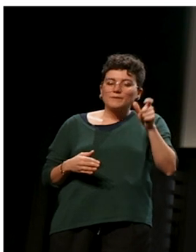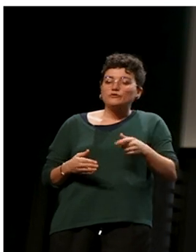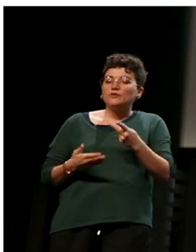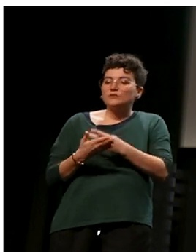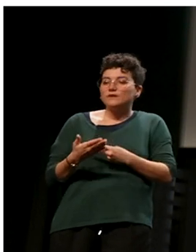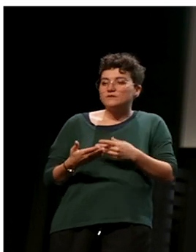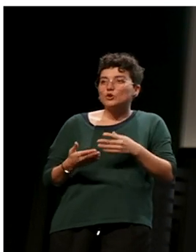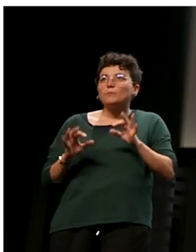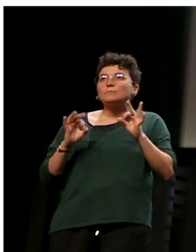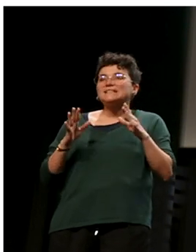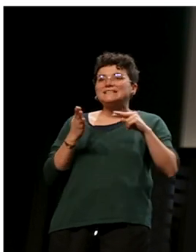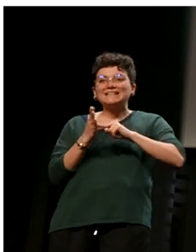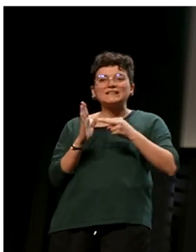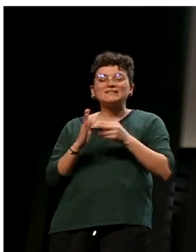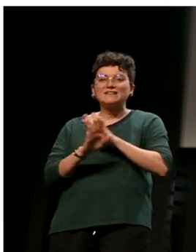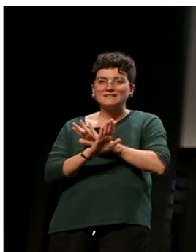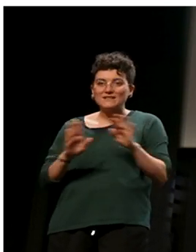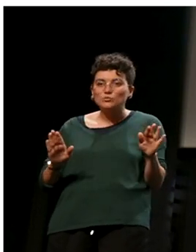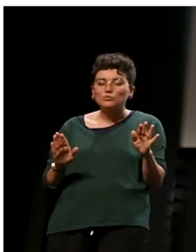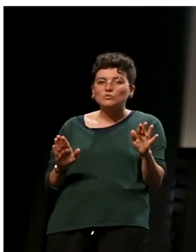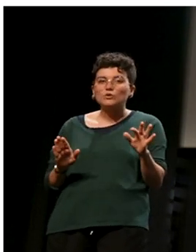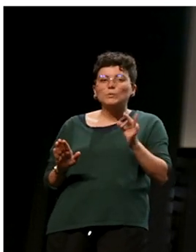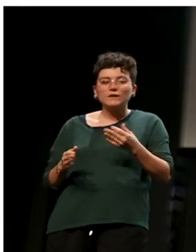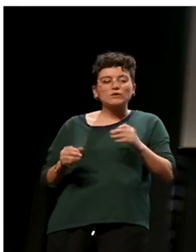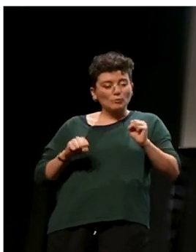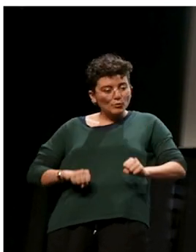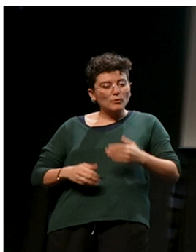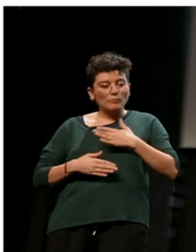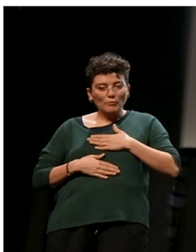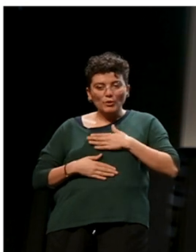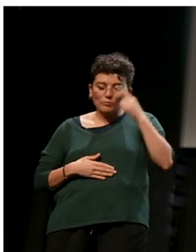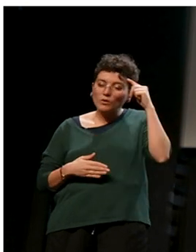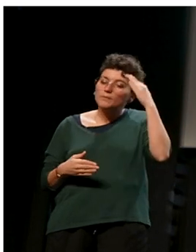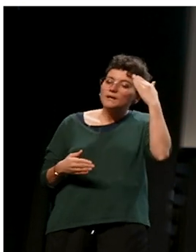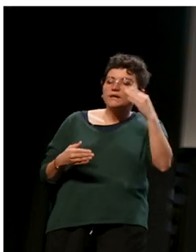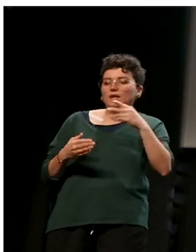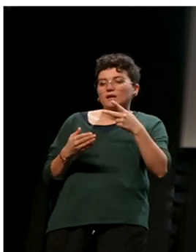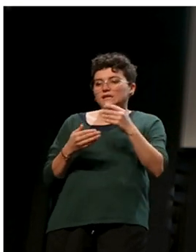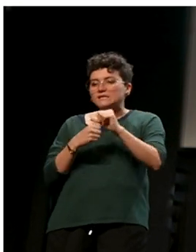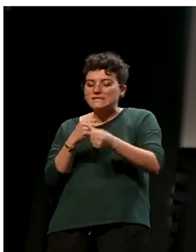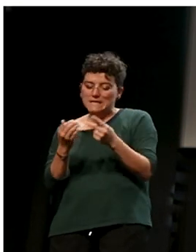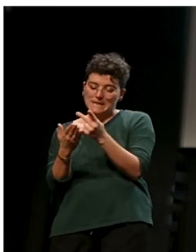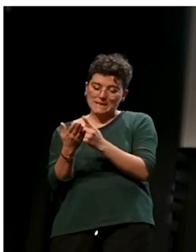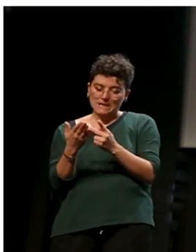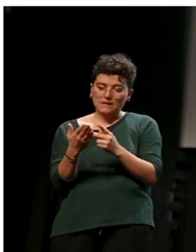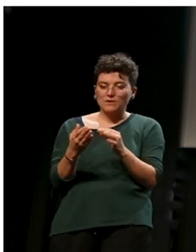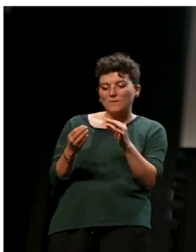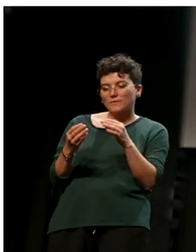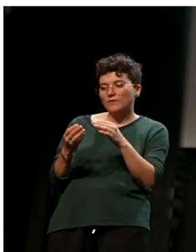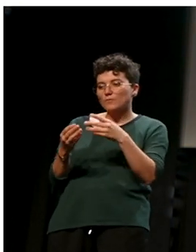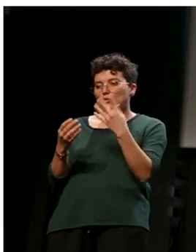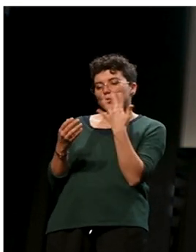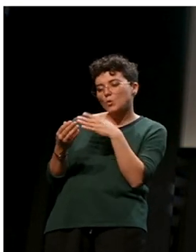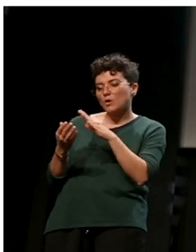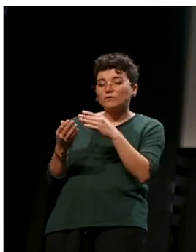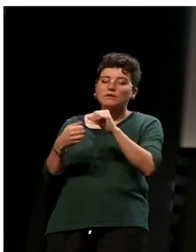un technicien, que quelqu'un qui sait faire... une belle ligne de crayon, qui a un bon coup de patte, qui sait faire un beau dégradé, enfin, quel que